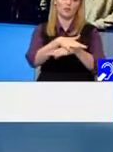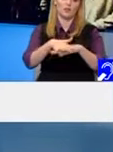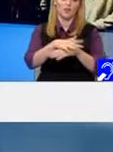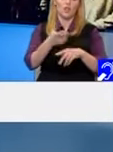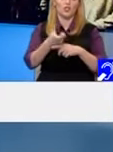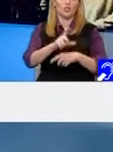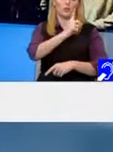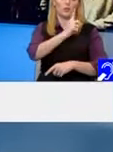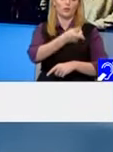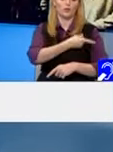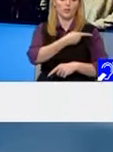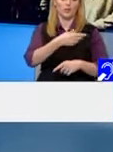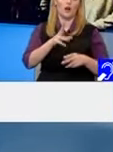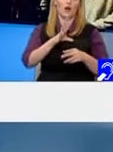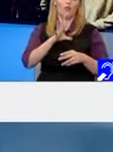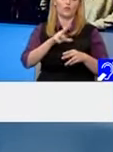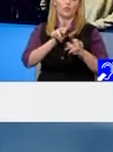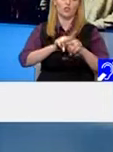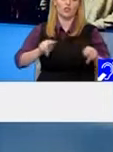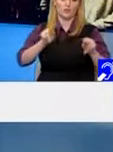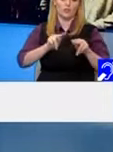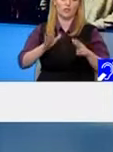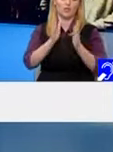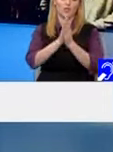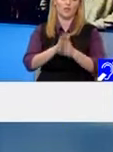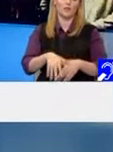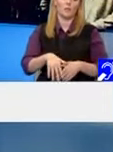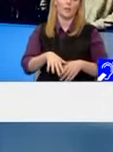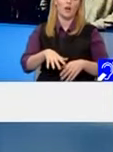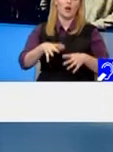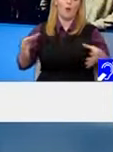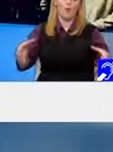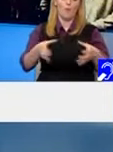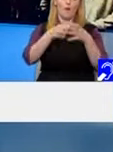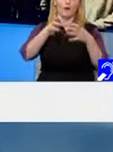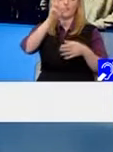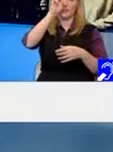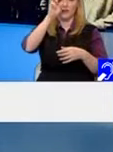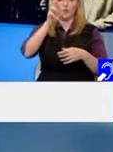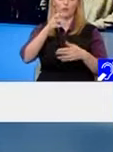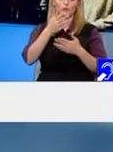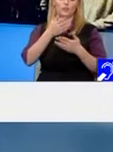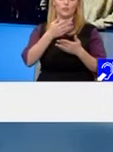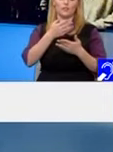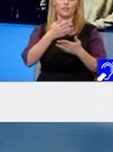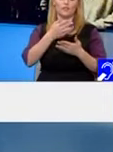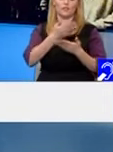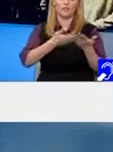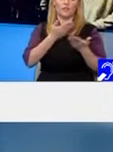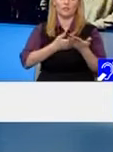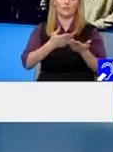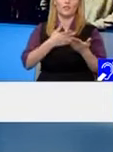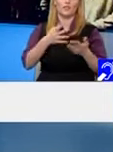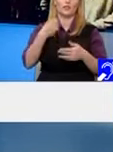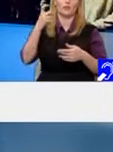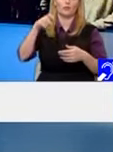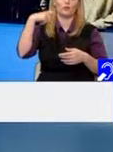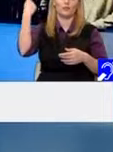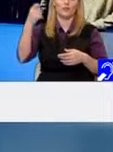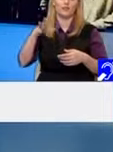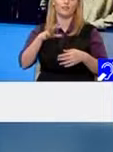mai puternice a fost ale dascălilor. Campania Sfatul Țării, 100 de ani de la înființare, este desfășurată de TVR Moldova și